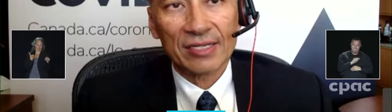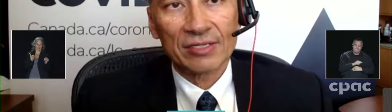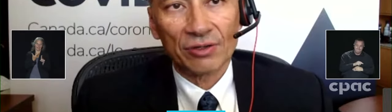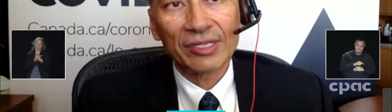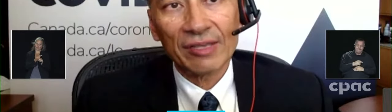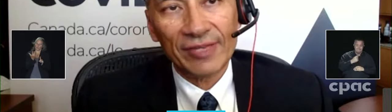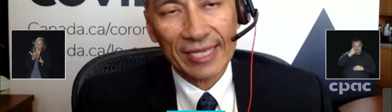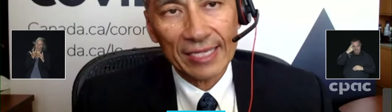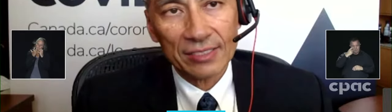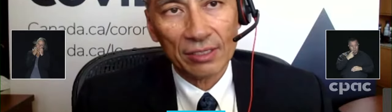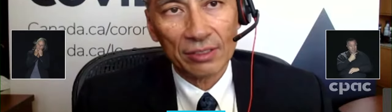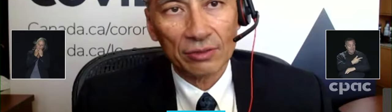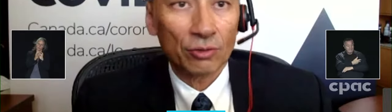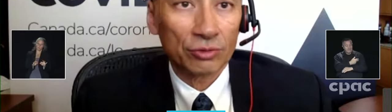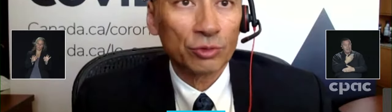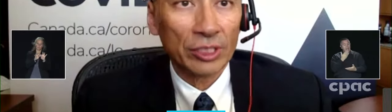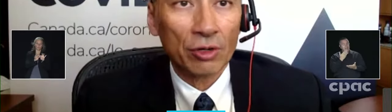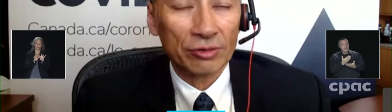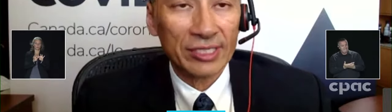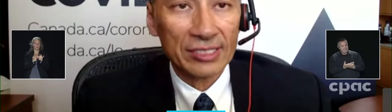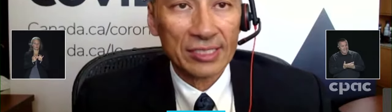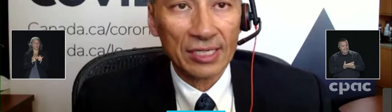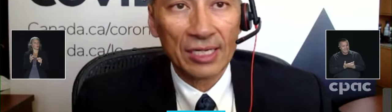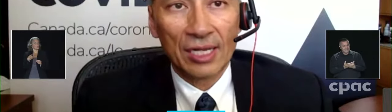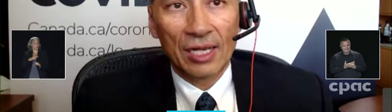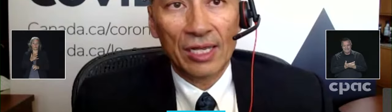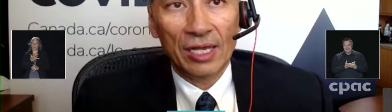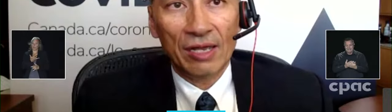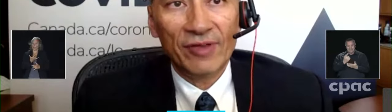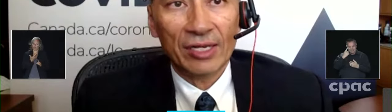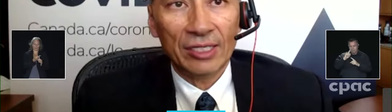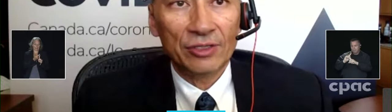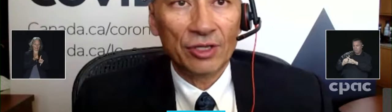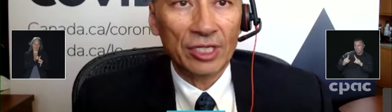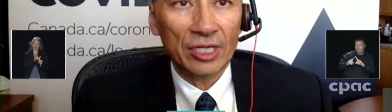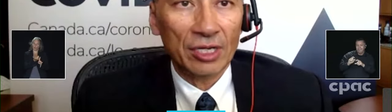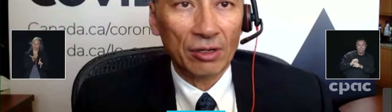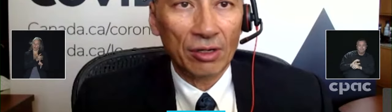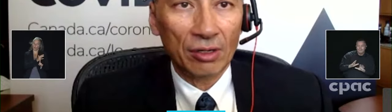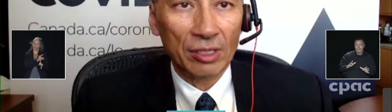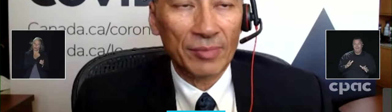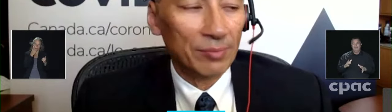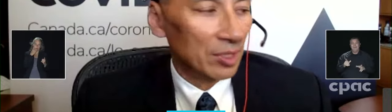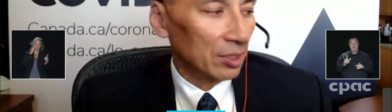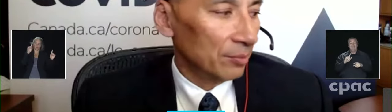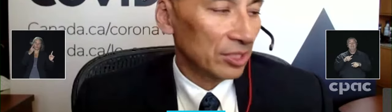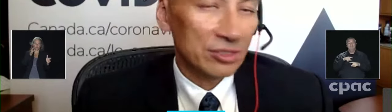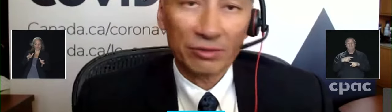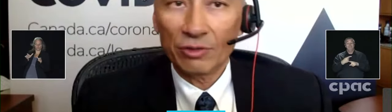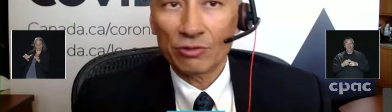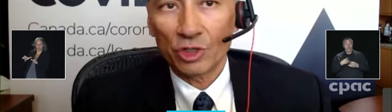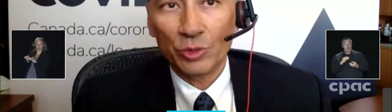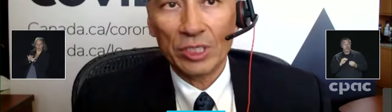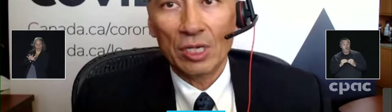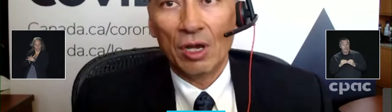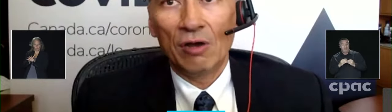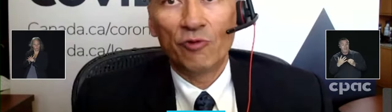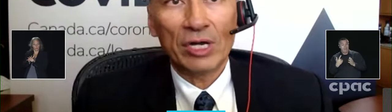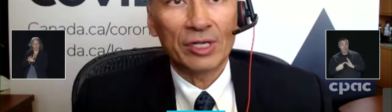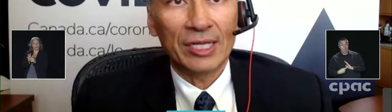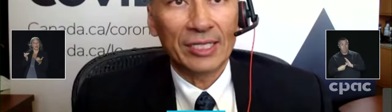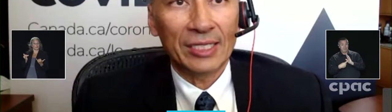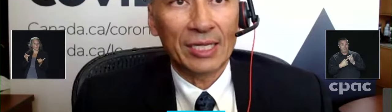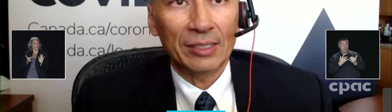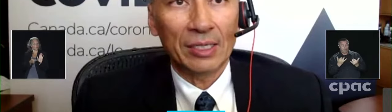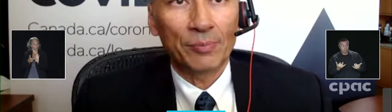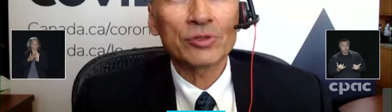les vaccins sont très efficaces dans tous les contextes. Et avec les données, on a même présenté aujourd'hui, on